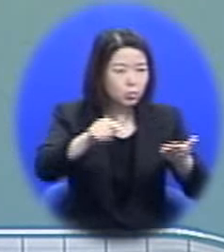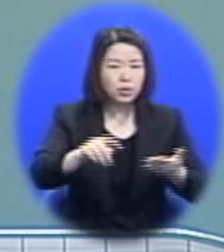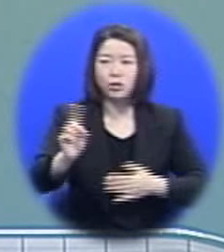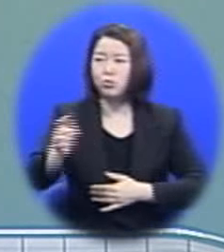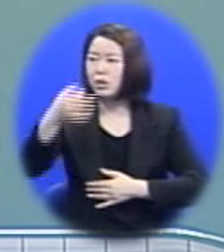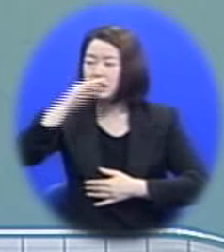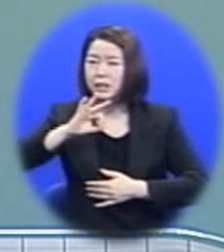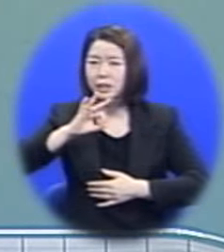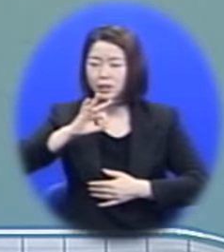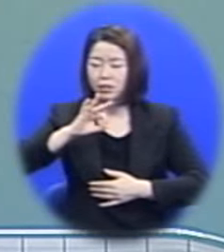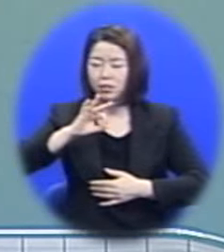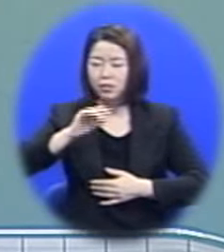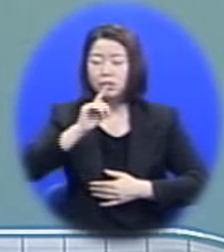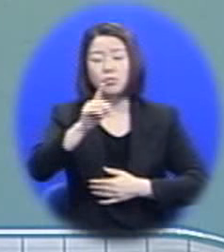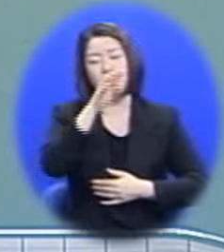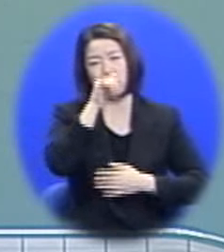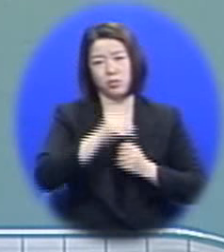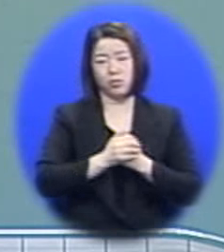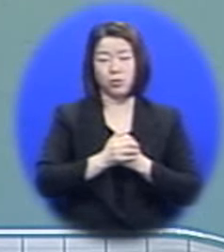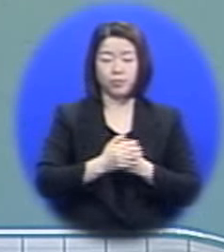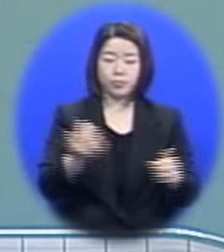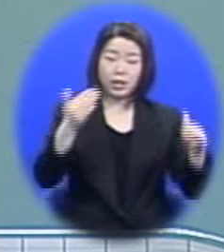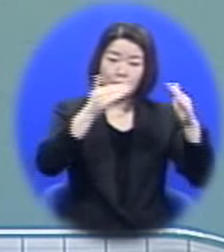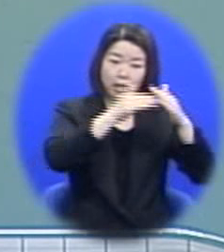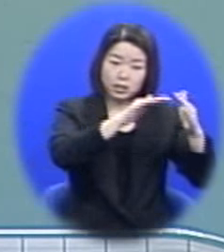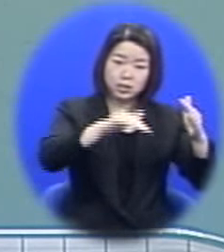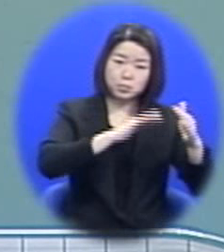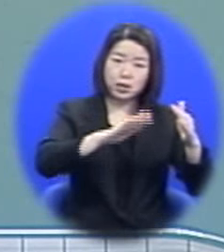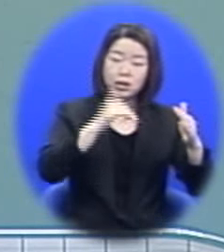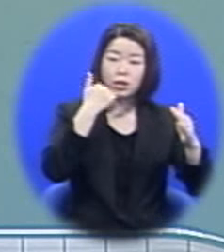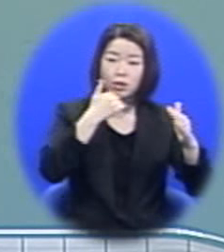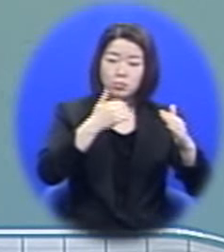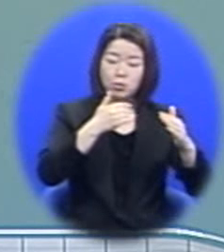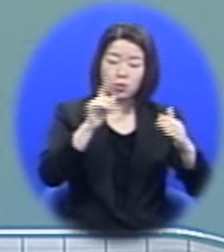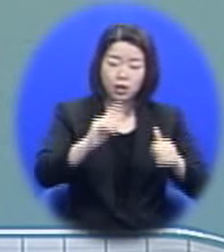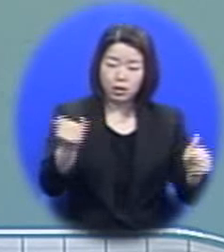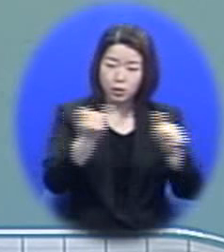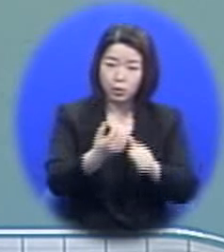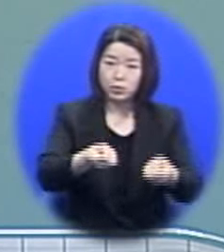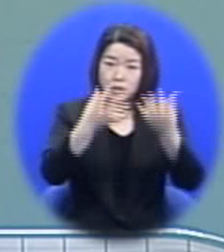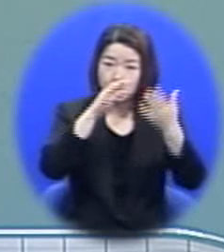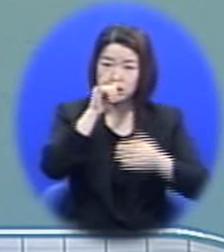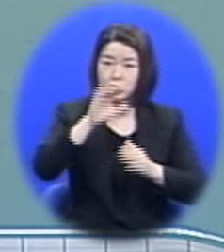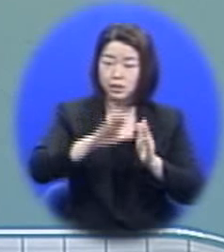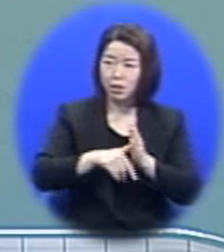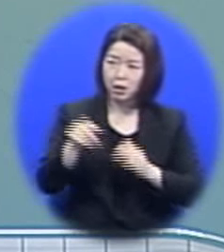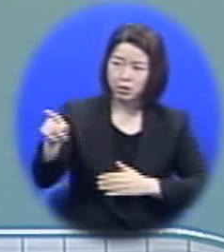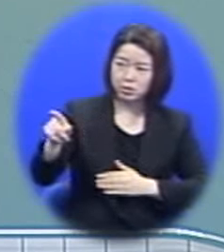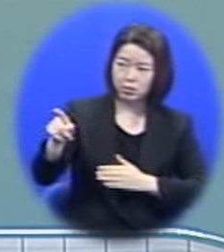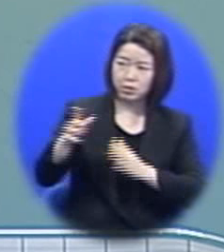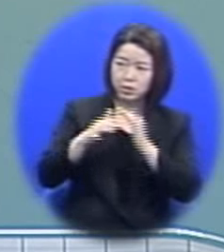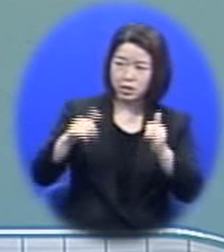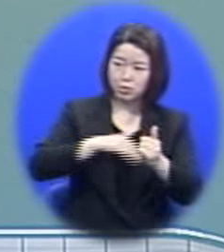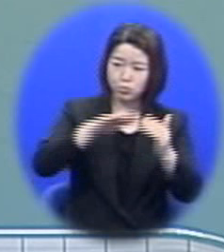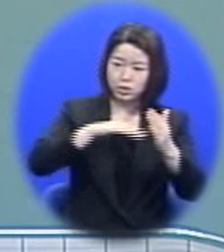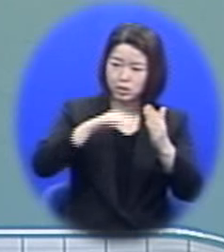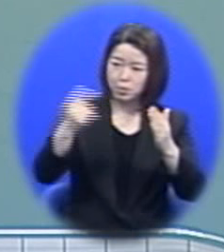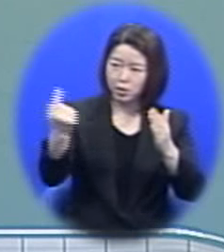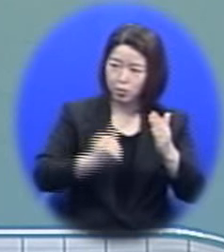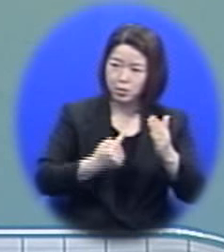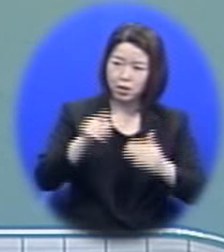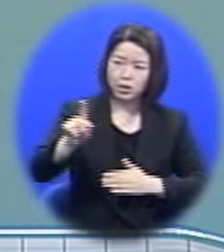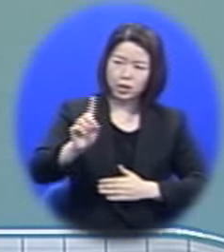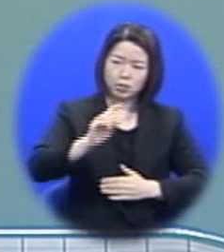온사가 생기면 저 사람이 우리 집에 들어오면 우리 집에 무슨 이익이 있을까? 그게 산부터 하고 있는